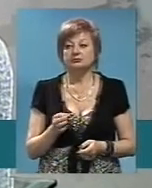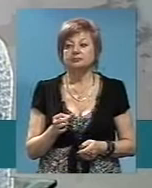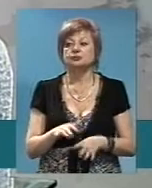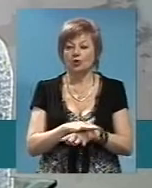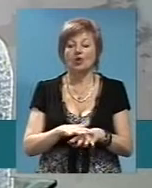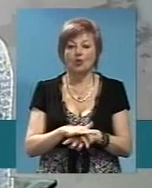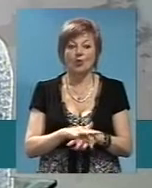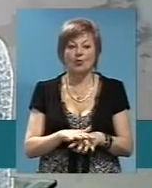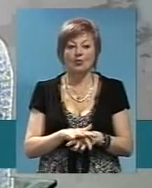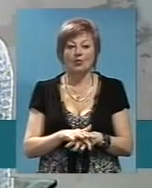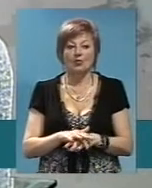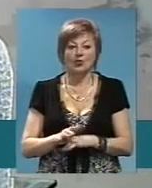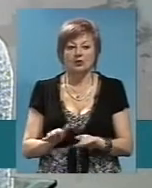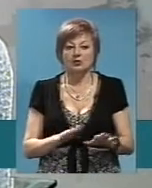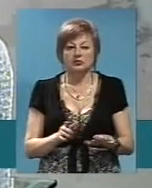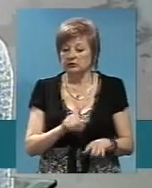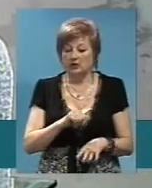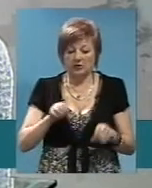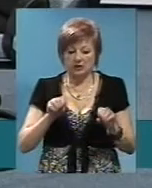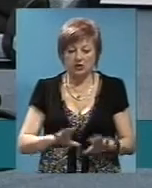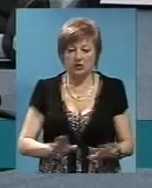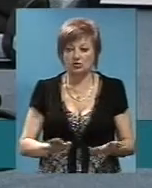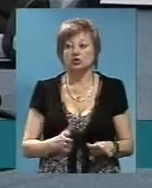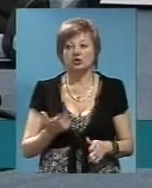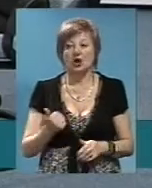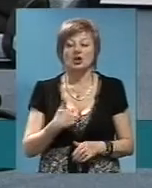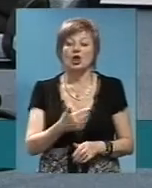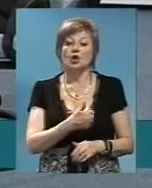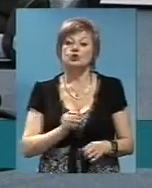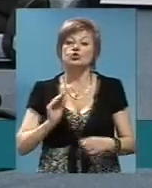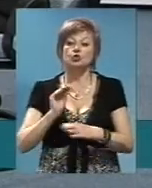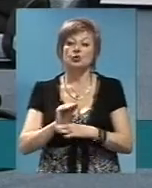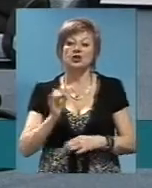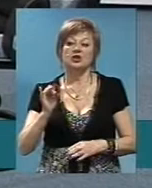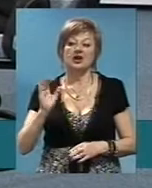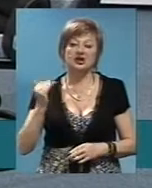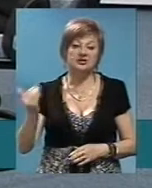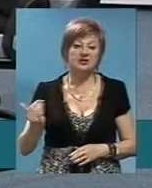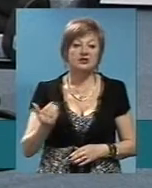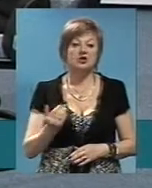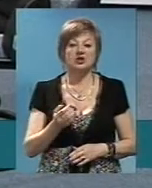громада змушена якимось чином вирішувати це питання, так, реагувати. Дійсно. Ну, я хочу доповнити Ігоря Олексійовича, сказати, що